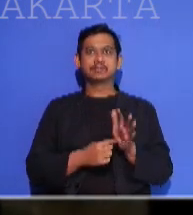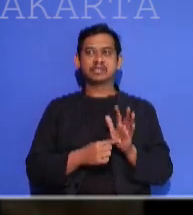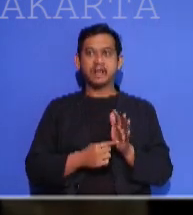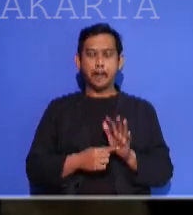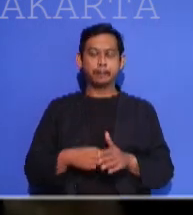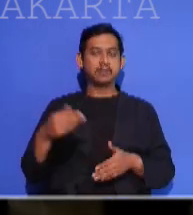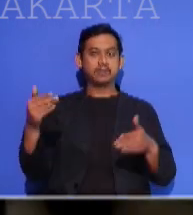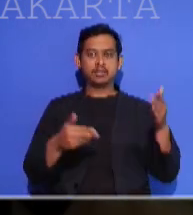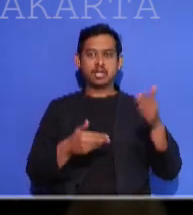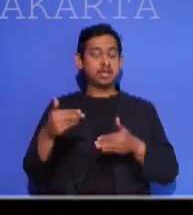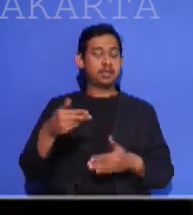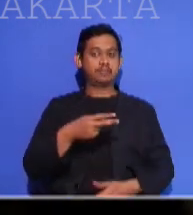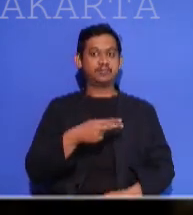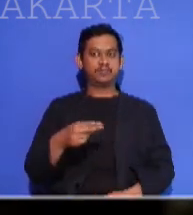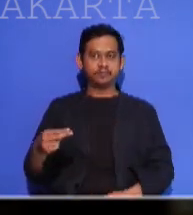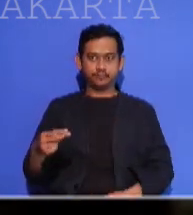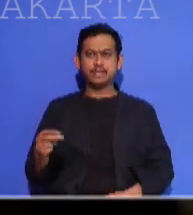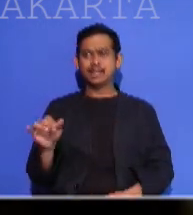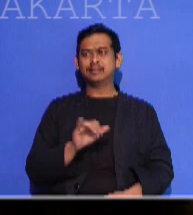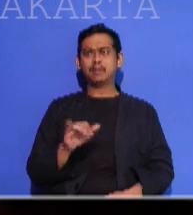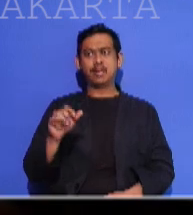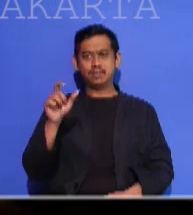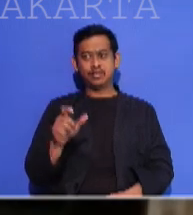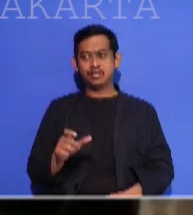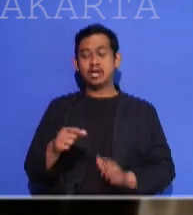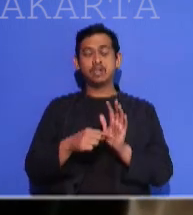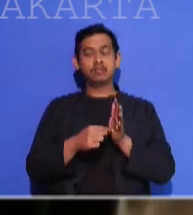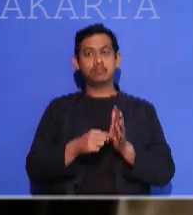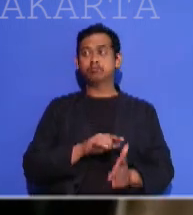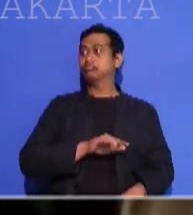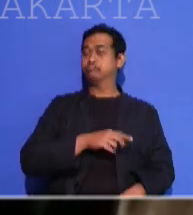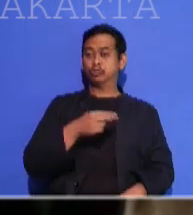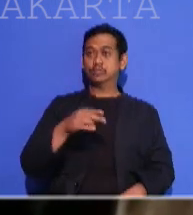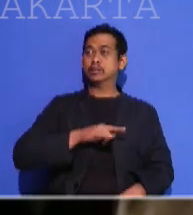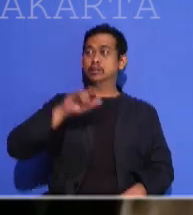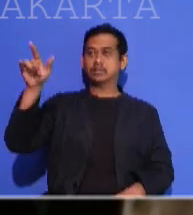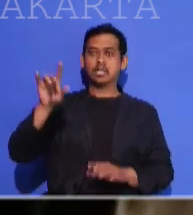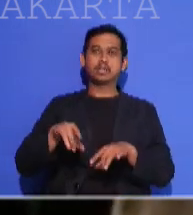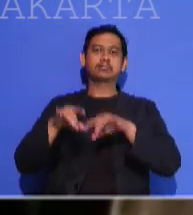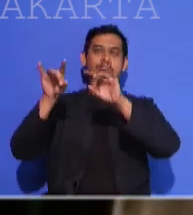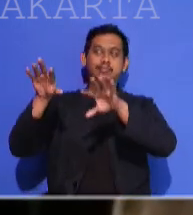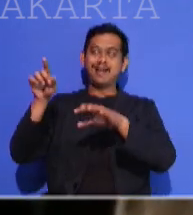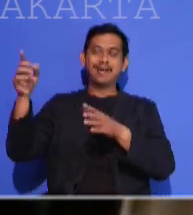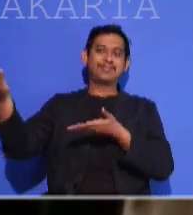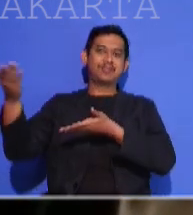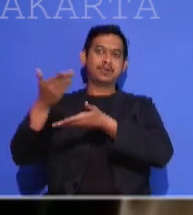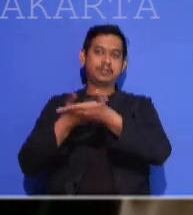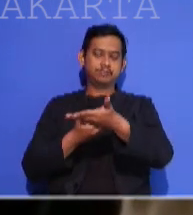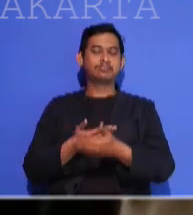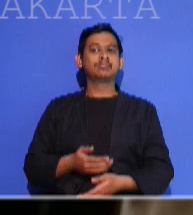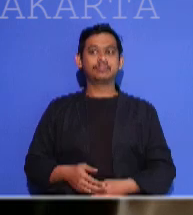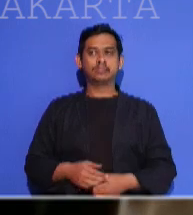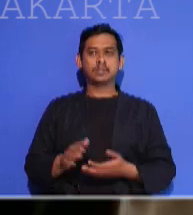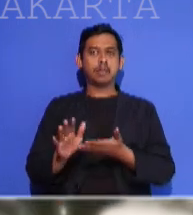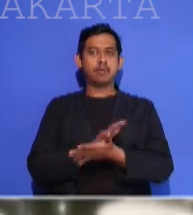Indonesia namun juga sebaliknya sehingga ada hubungan timbal balik dari kedua negara ini kesempatan yang